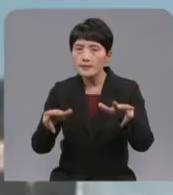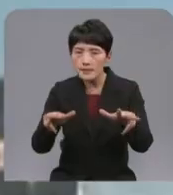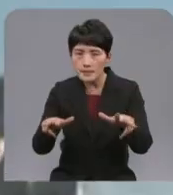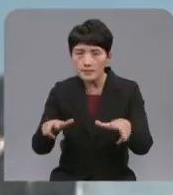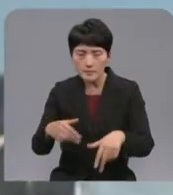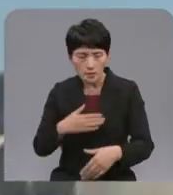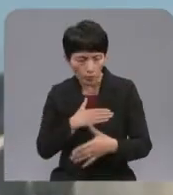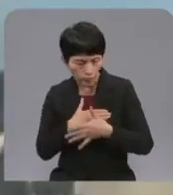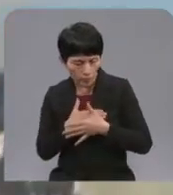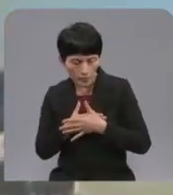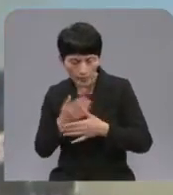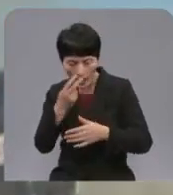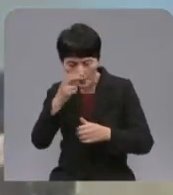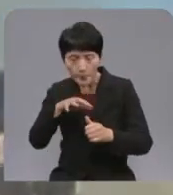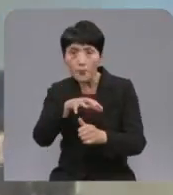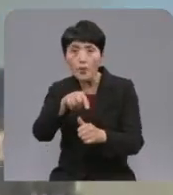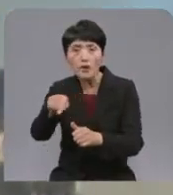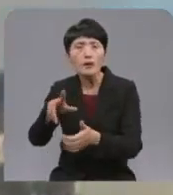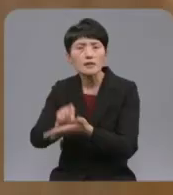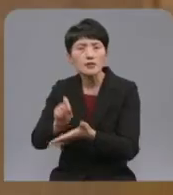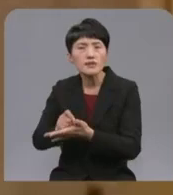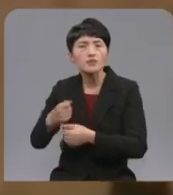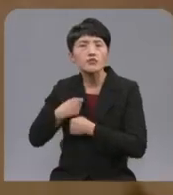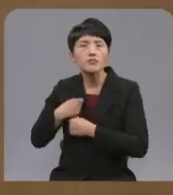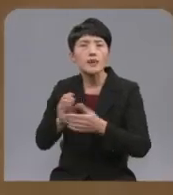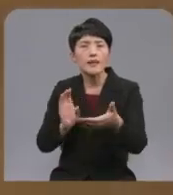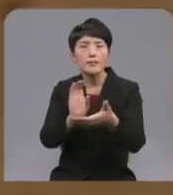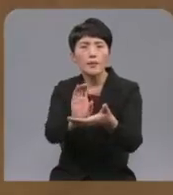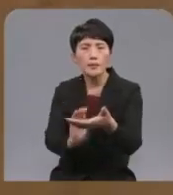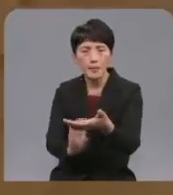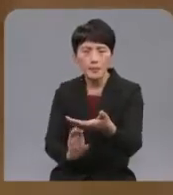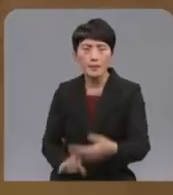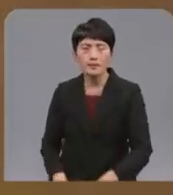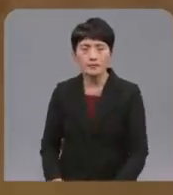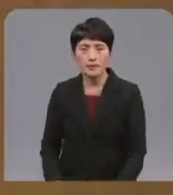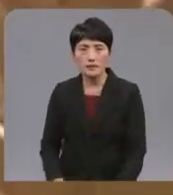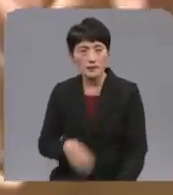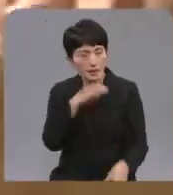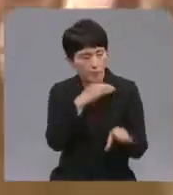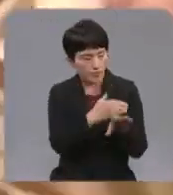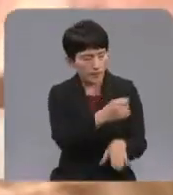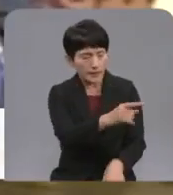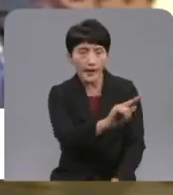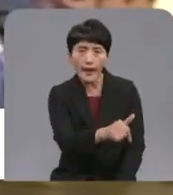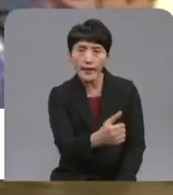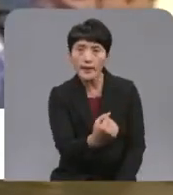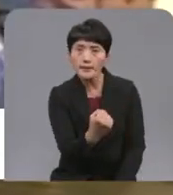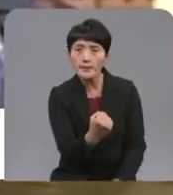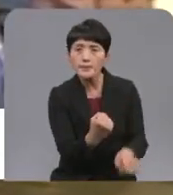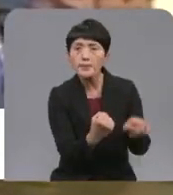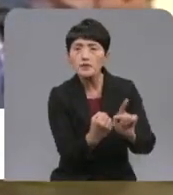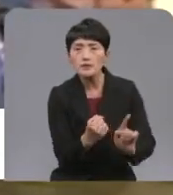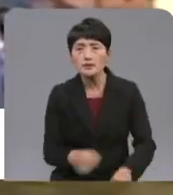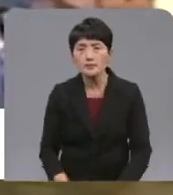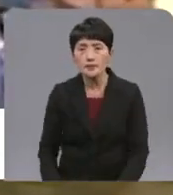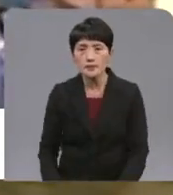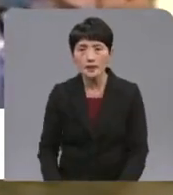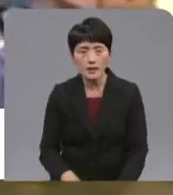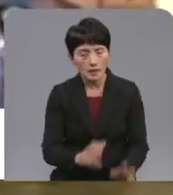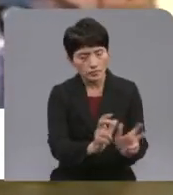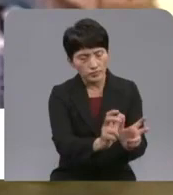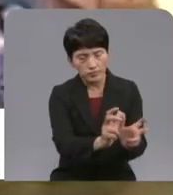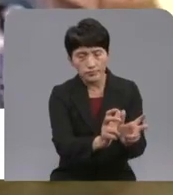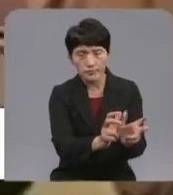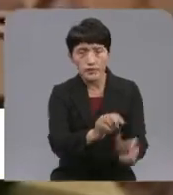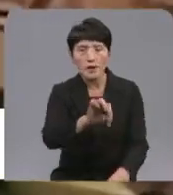deux parties et ce en violation du pacte militaire bilatéral signé le 19 septembre 2018 le texte de cet accord